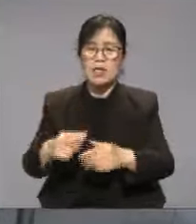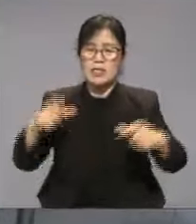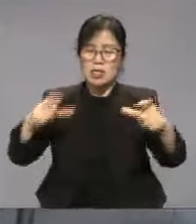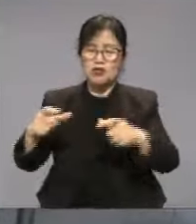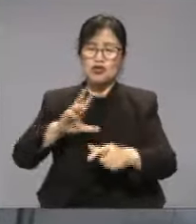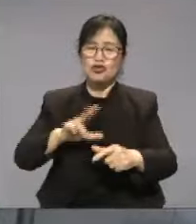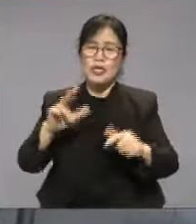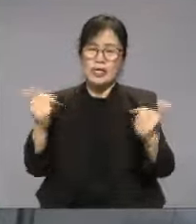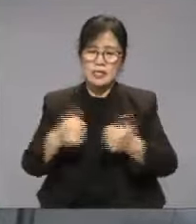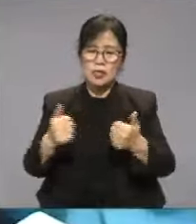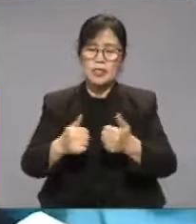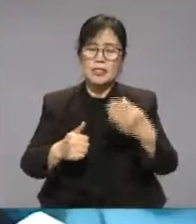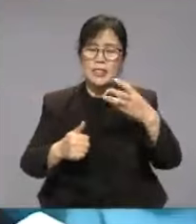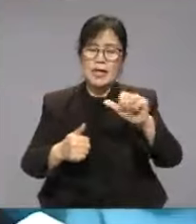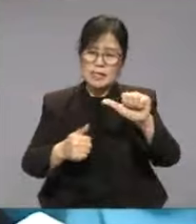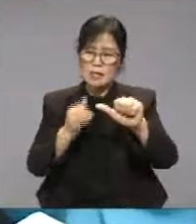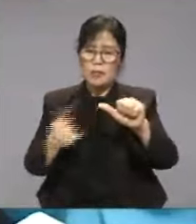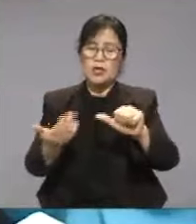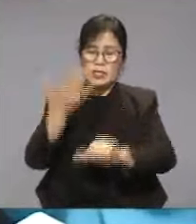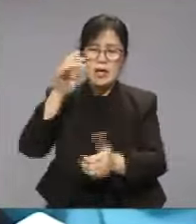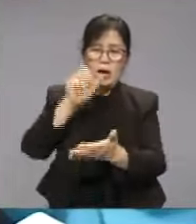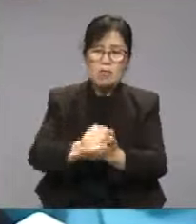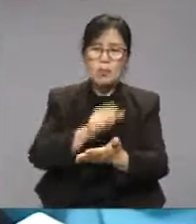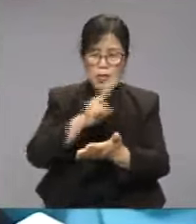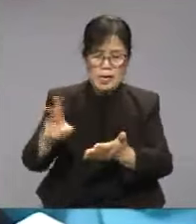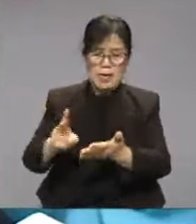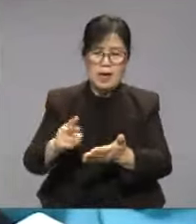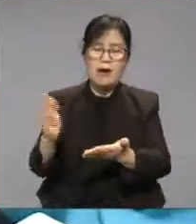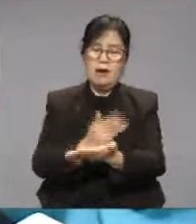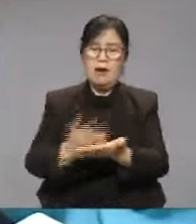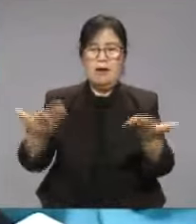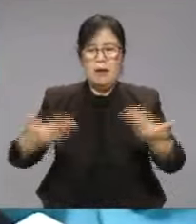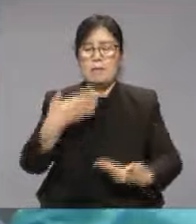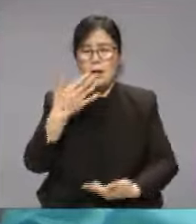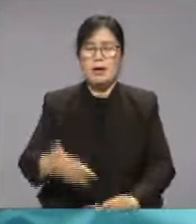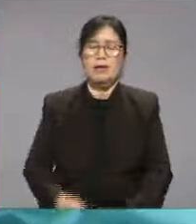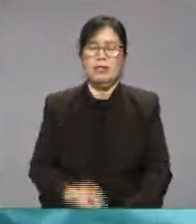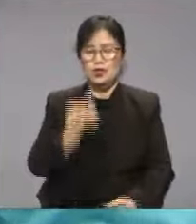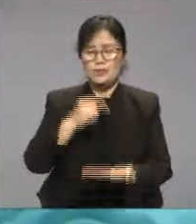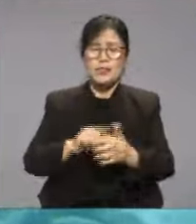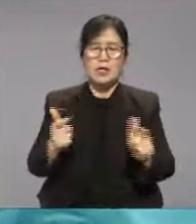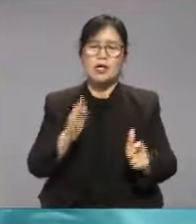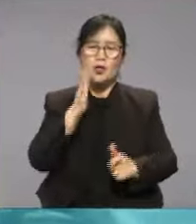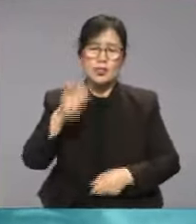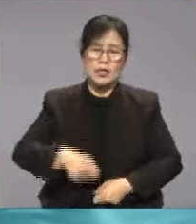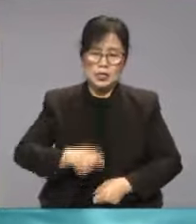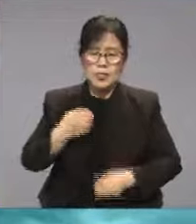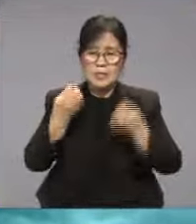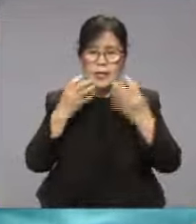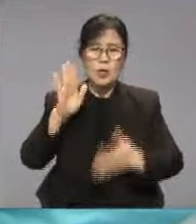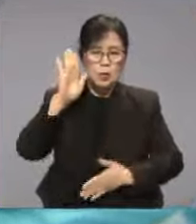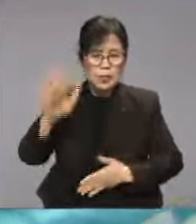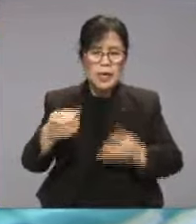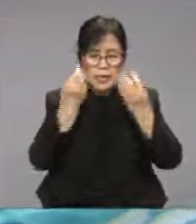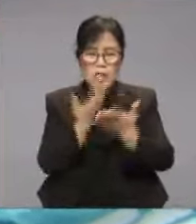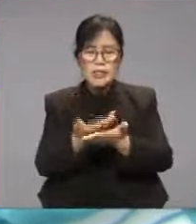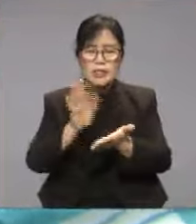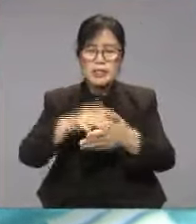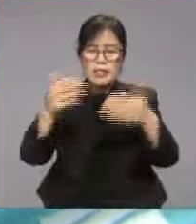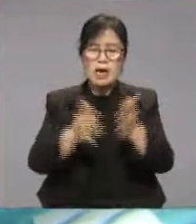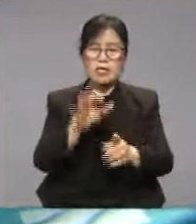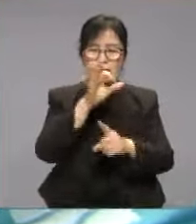국회의원 5명 이상을 확보해야 배분되는데 녹록치 않아 보입니다. 녹색정의당과 새로운 미래, 개혁신당은